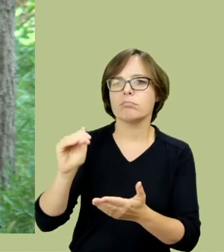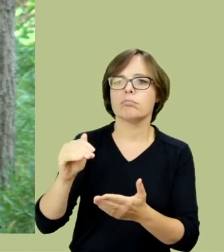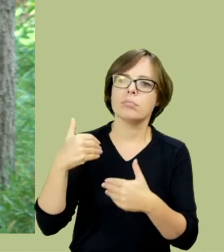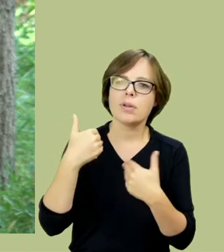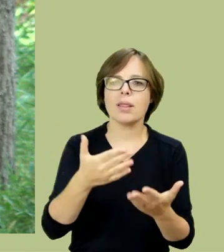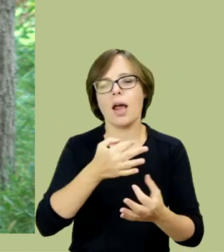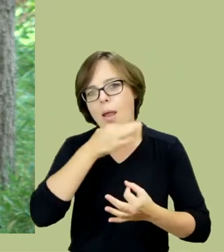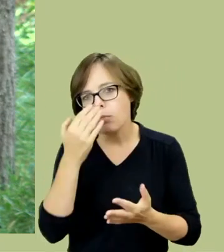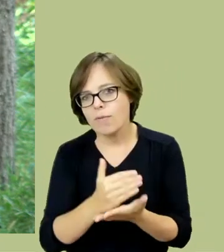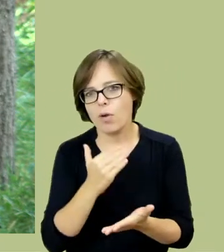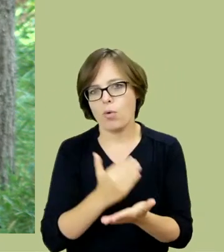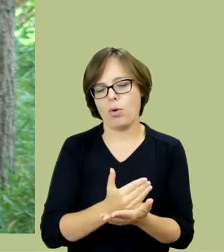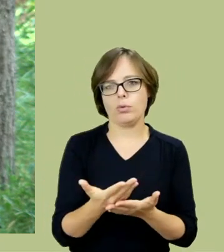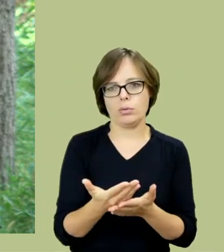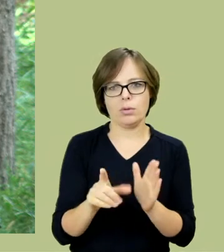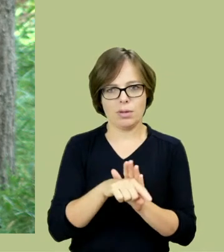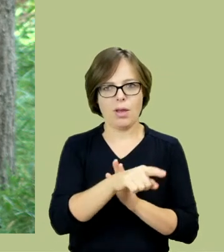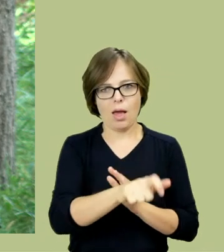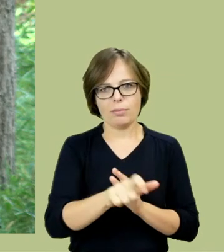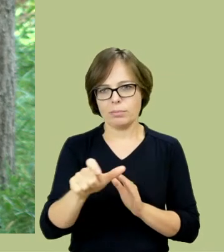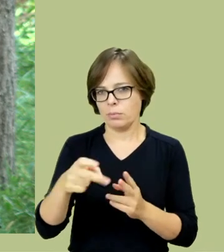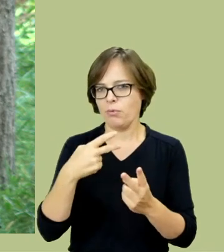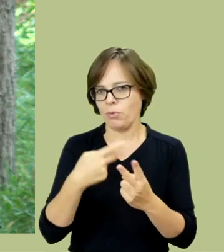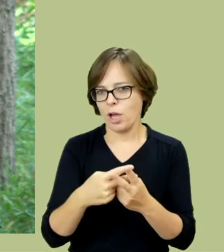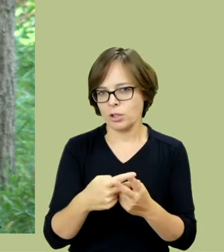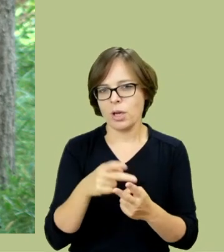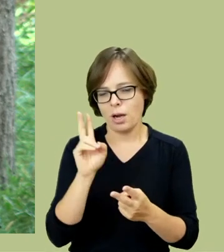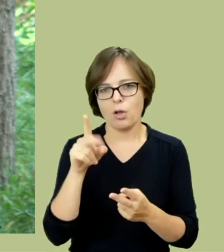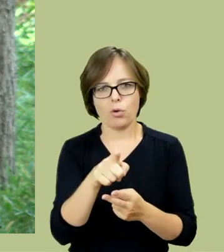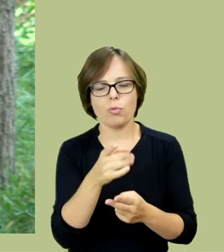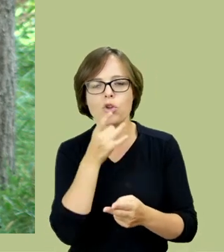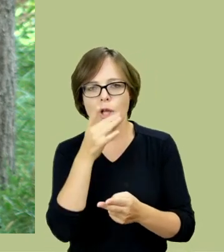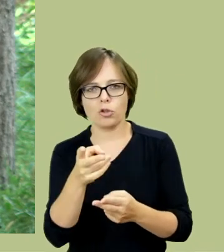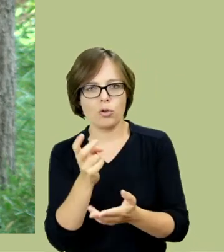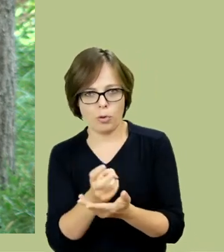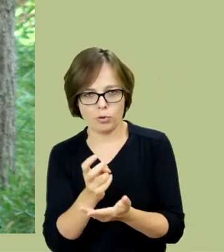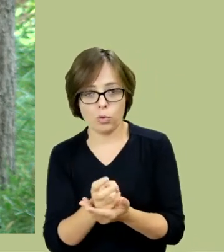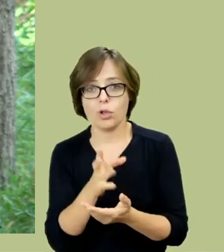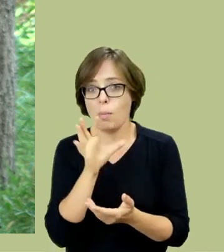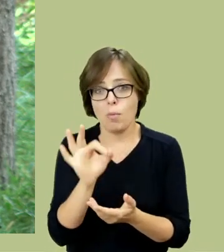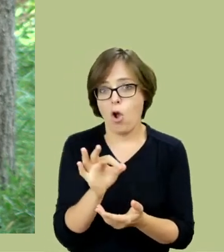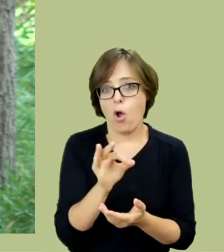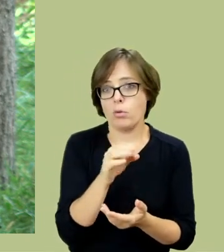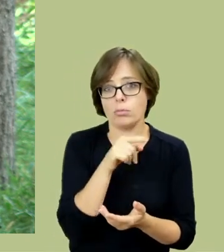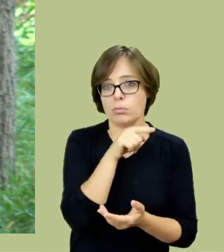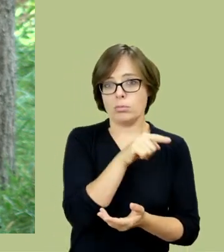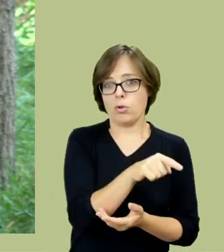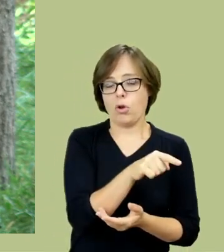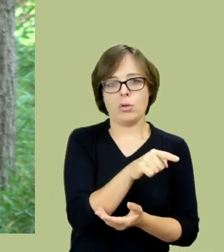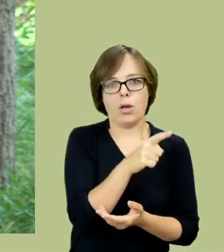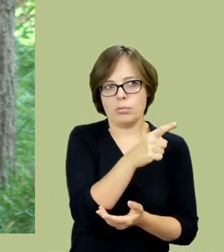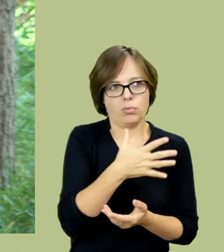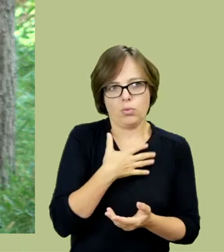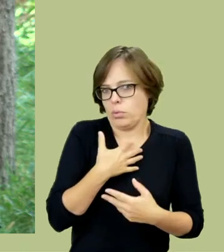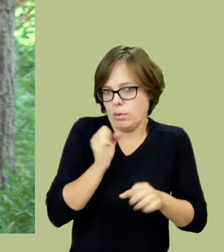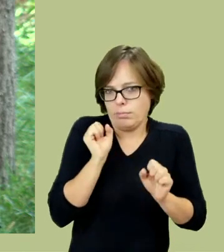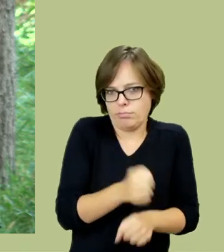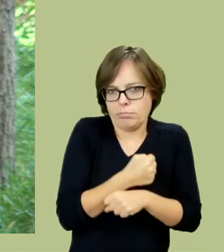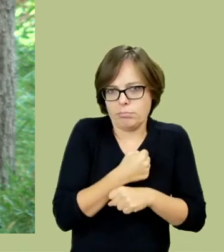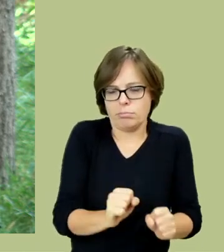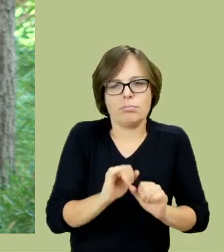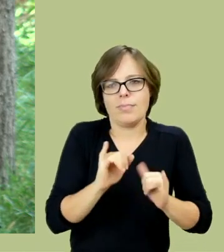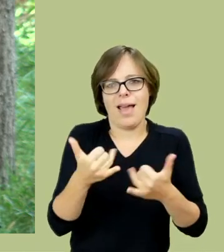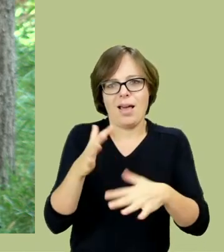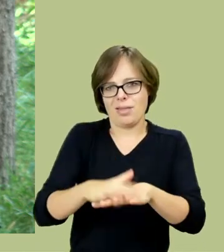losu więźniarek obyczajowych, dlatego że niemożliwe było dla niej w jej głowie, że można je